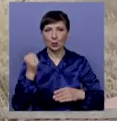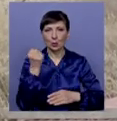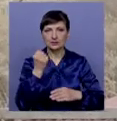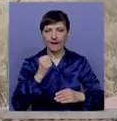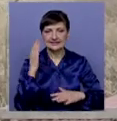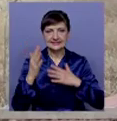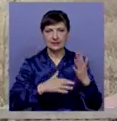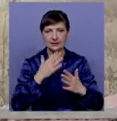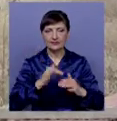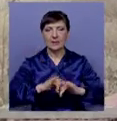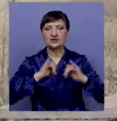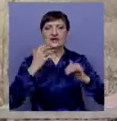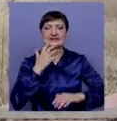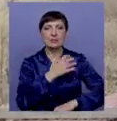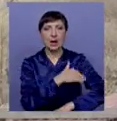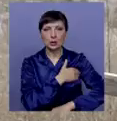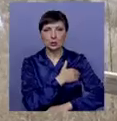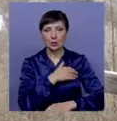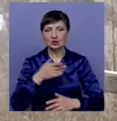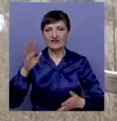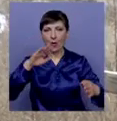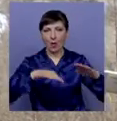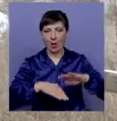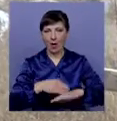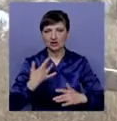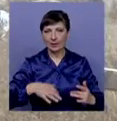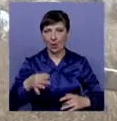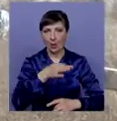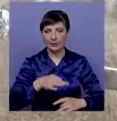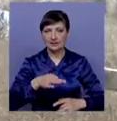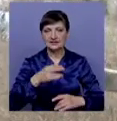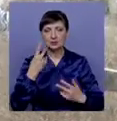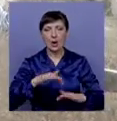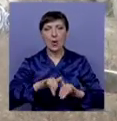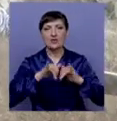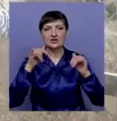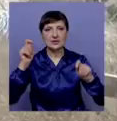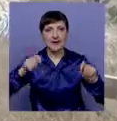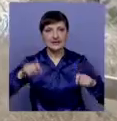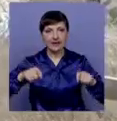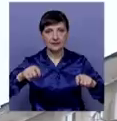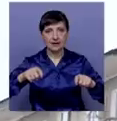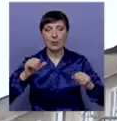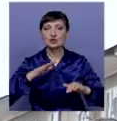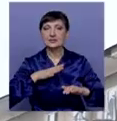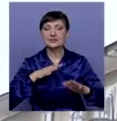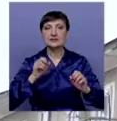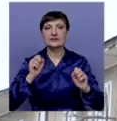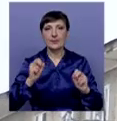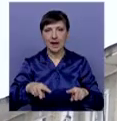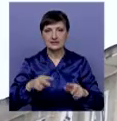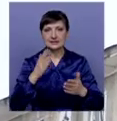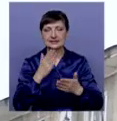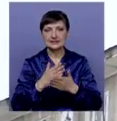и за повышение температуры в горных регионах жамбылской области наблюдается увеличение осадков как следствие на местности возникла